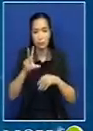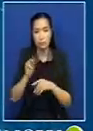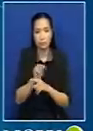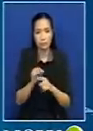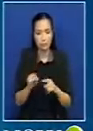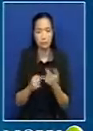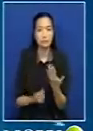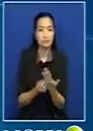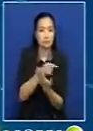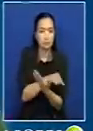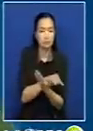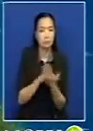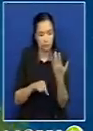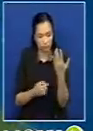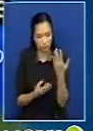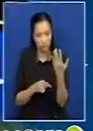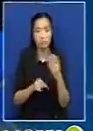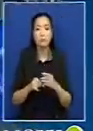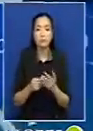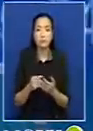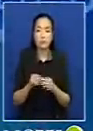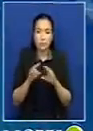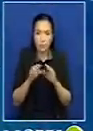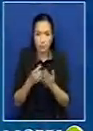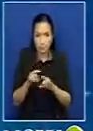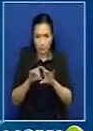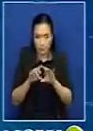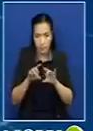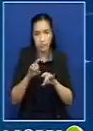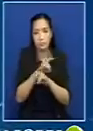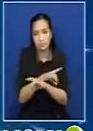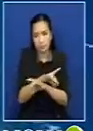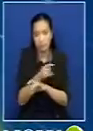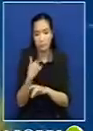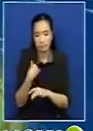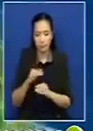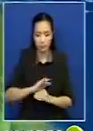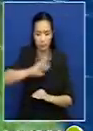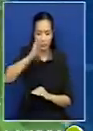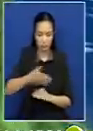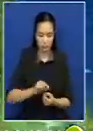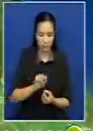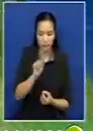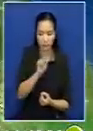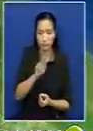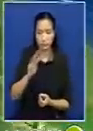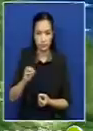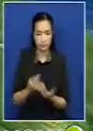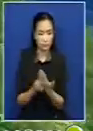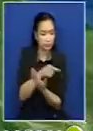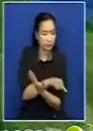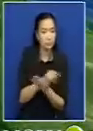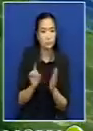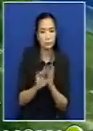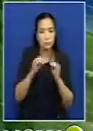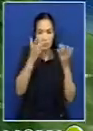30ของพื้นที่ส่วนมากบริเวณของเพชรบุรีนะครับทะเลมีคลื่นสูงปกติ1เมตรครับปิดท้ายที่ภาคใต้ฝั่งตะวันตกมีเมฆเป็นส่ว